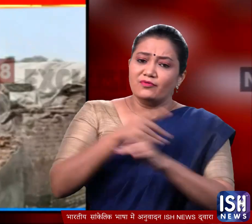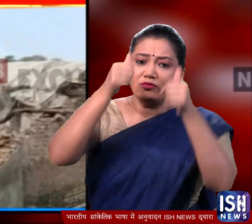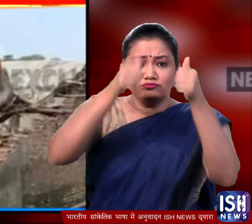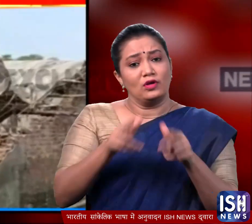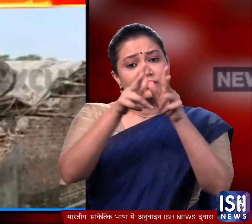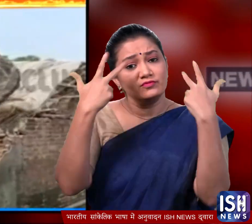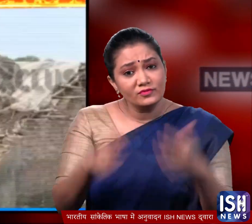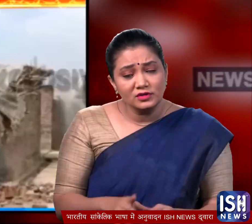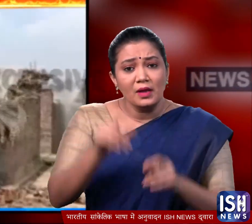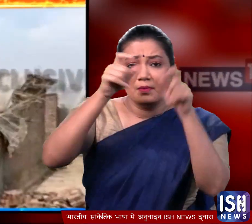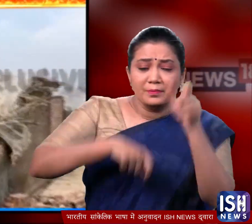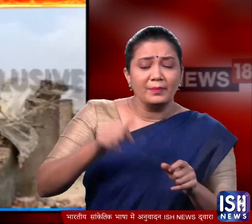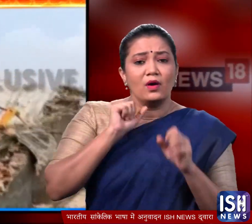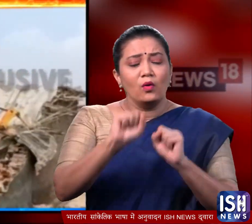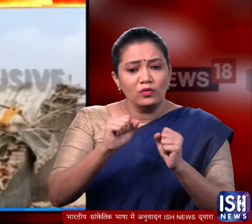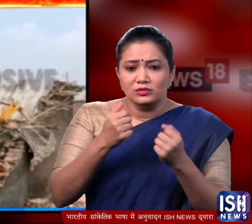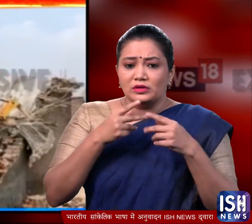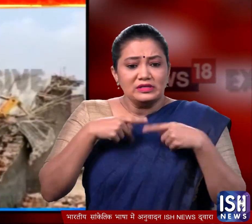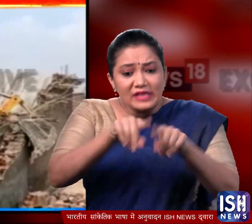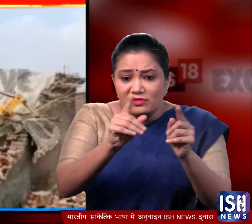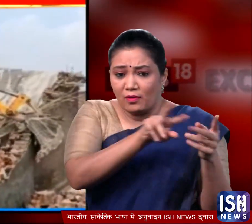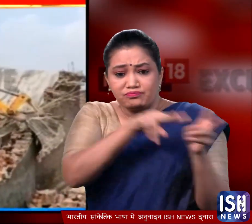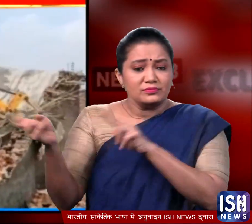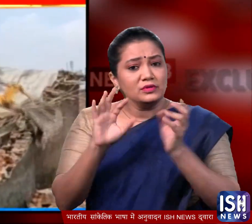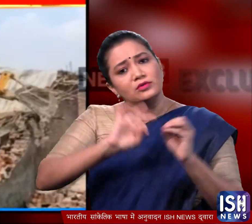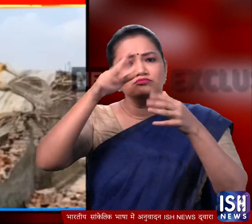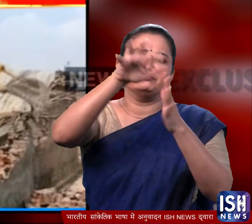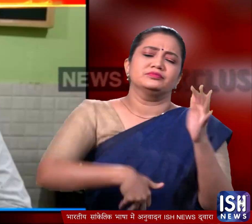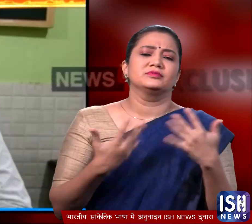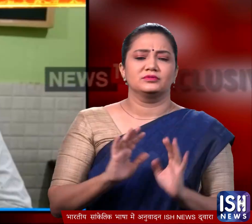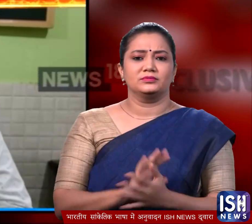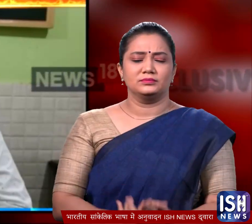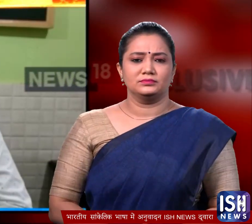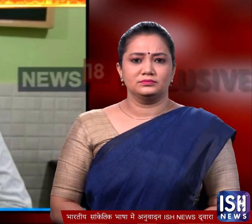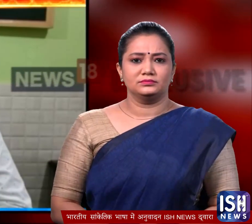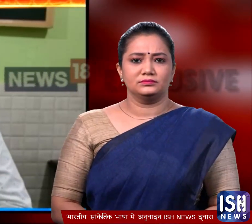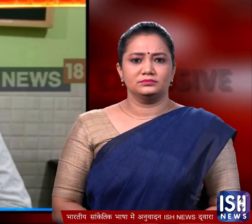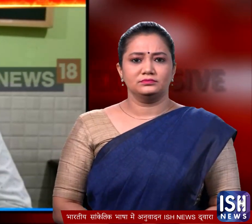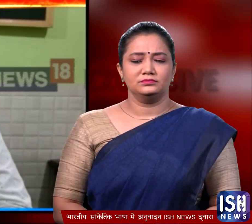कार्रवाई से पहले नोटिस दिया गया और जब इन लोगों ने अपने आप कब्जा नहीं हटाया तो ये एक्शन लिया गया।